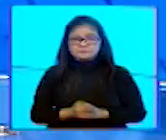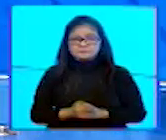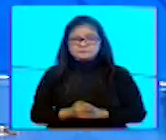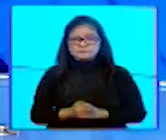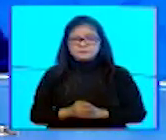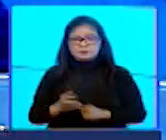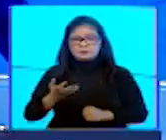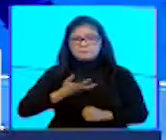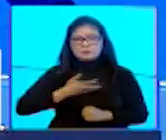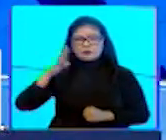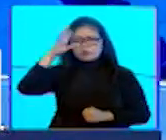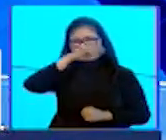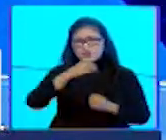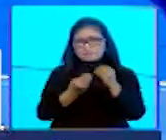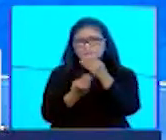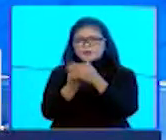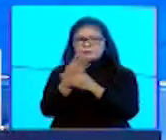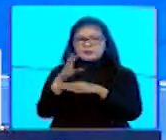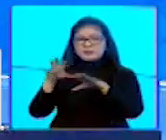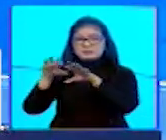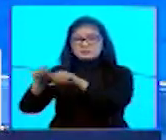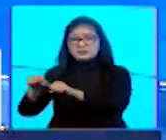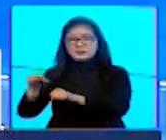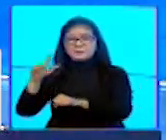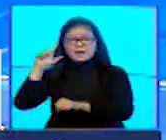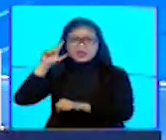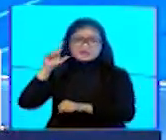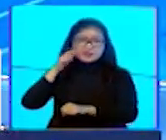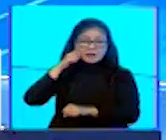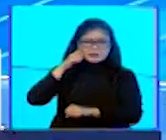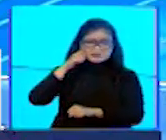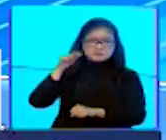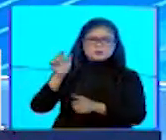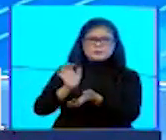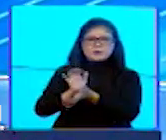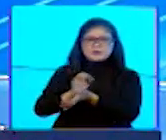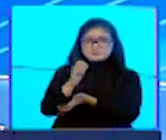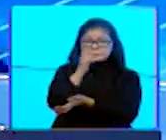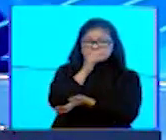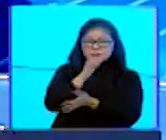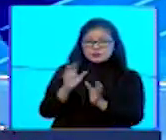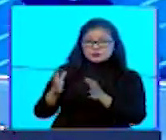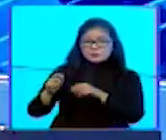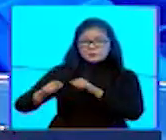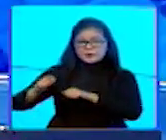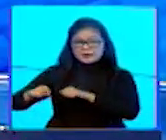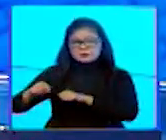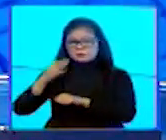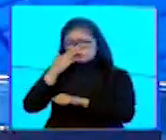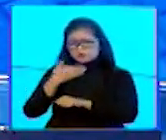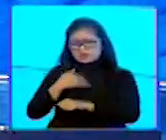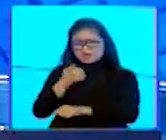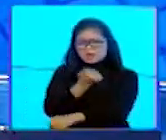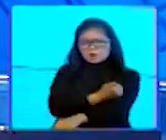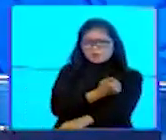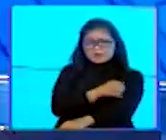Dan mirsa, untuk mengetahui perkembangan pasca penangkapan musisi Anji, mantan vokalis grup band Drive, atas kepemilikan narkotika jenis ganja, kita langsung